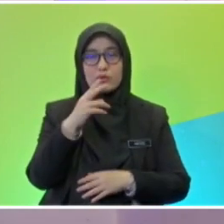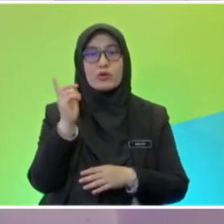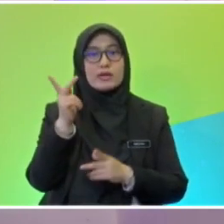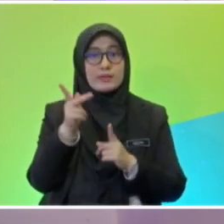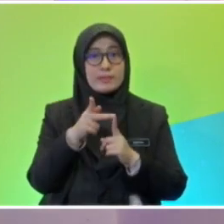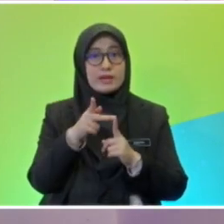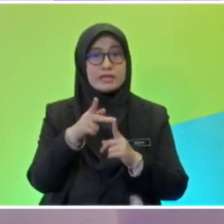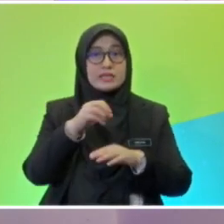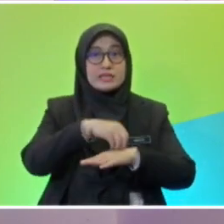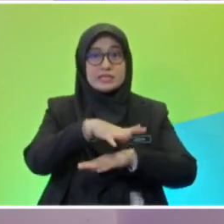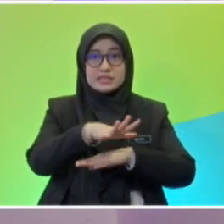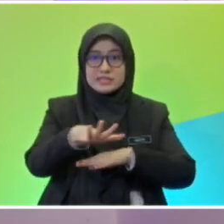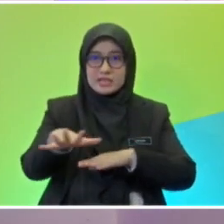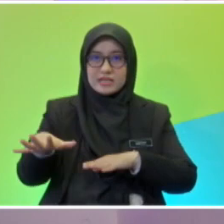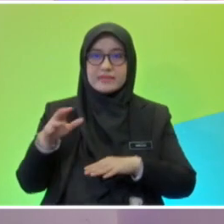tadi